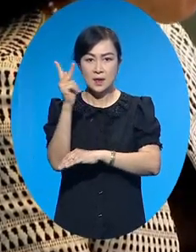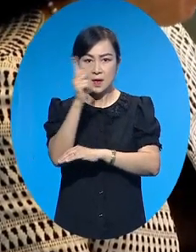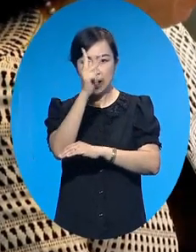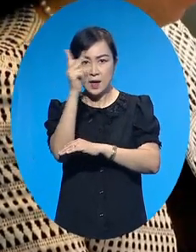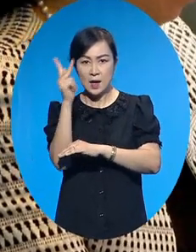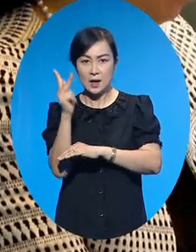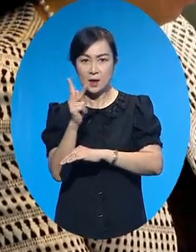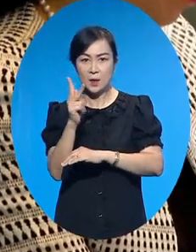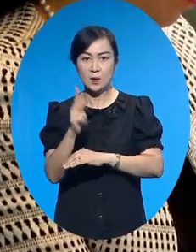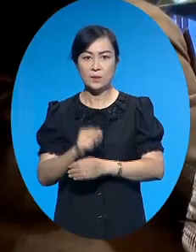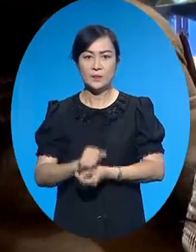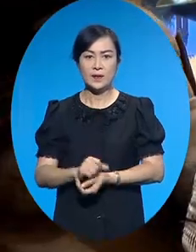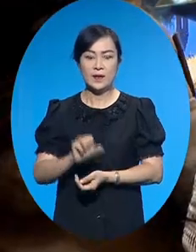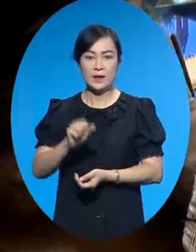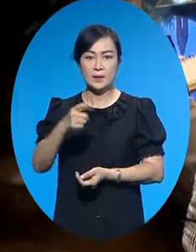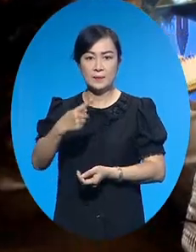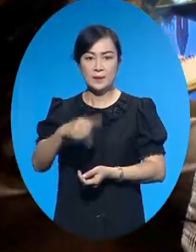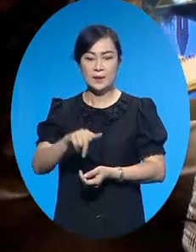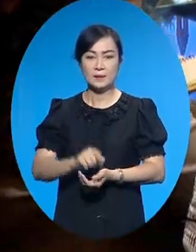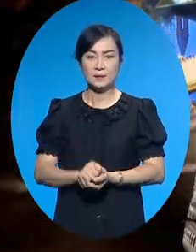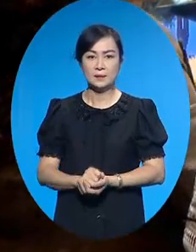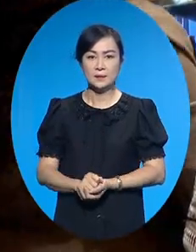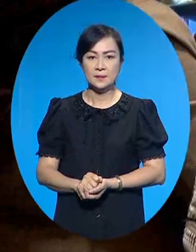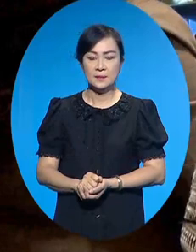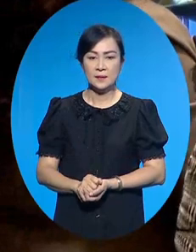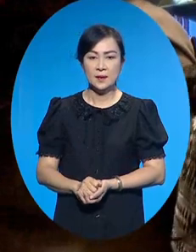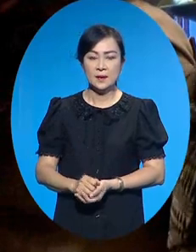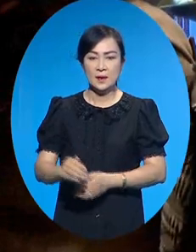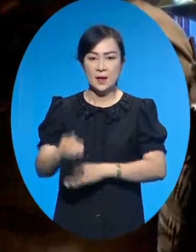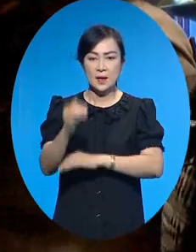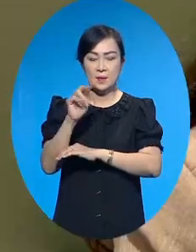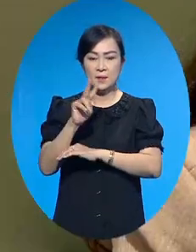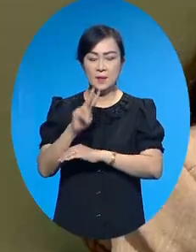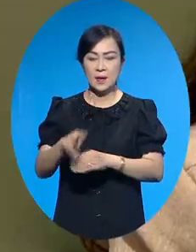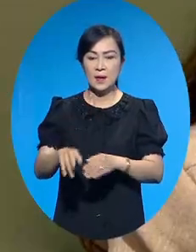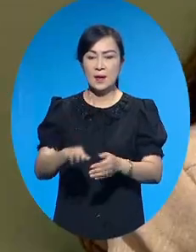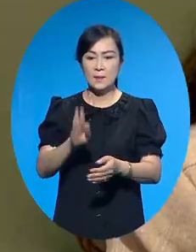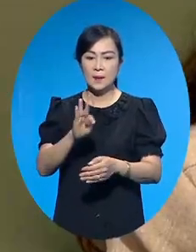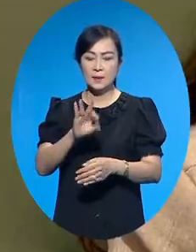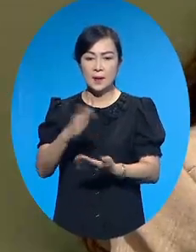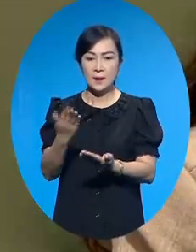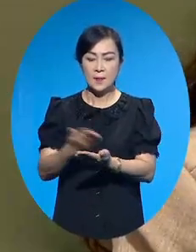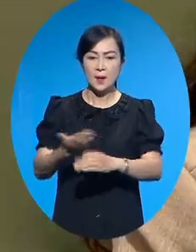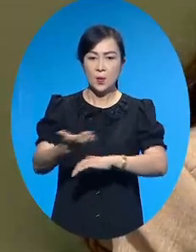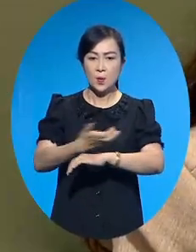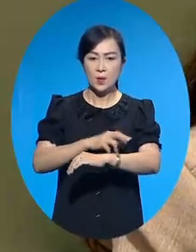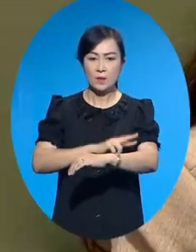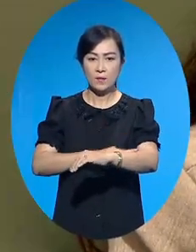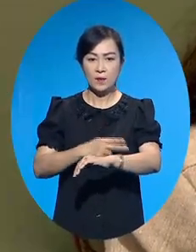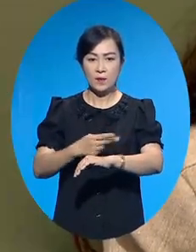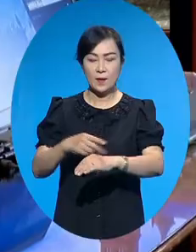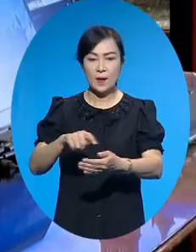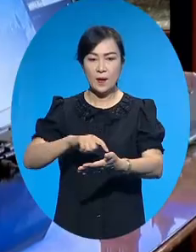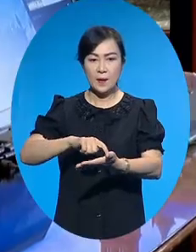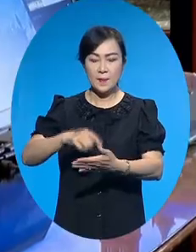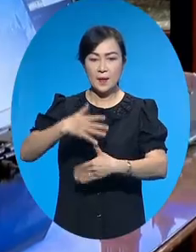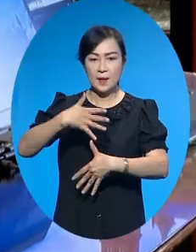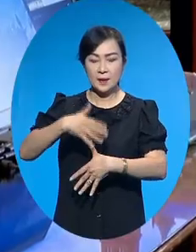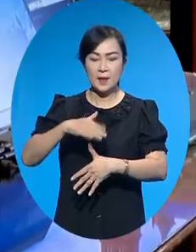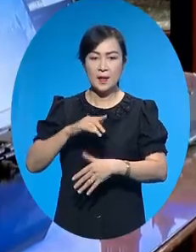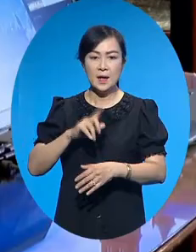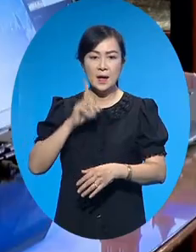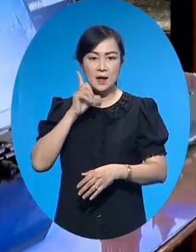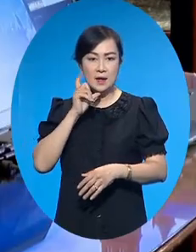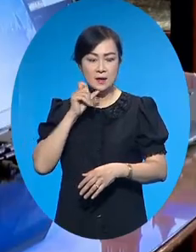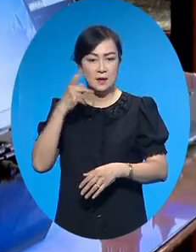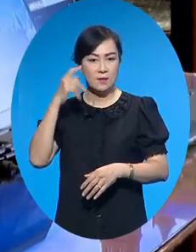không và vũ trụ Air and Space. Viện thành lập thêm hai bảo tàng mới là Bảo tàng Quốc gia về Văn hóa Mỹ Latin và Bảo tàng Lịch sử Phụ nữ